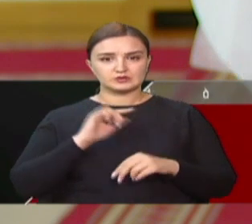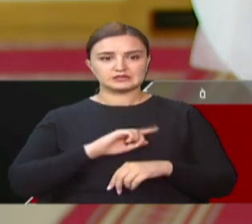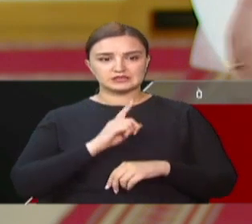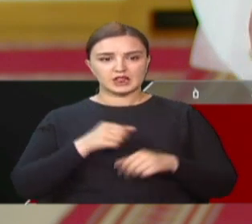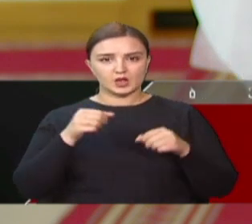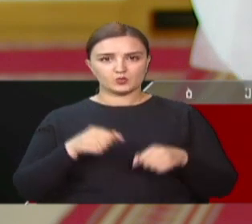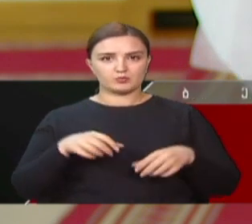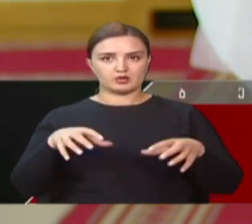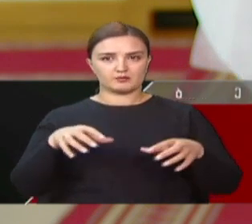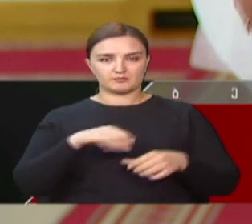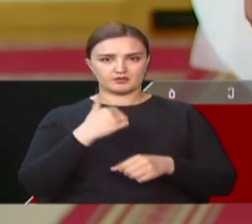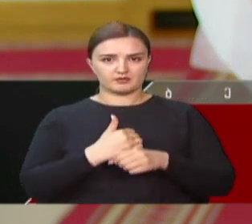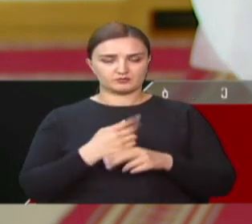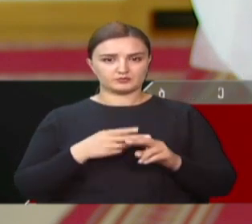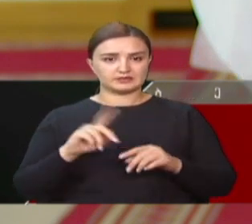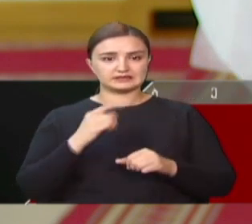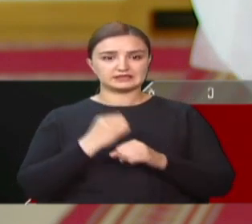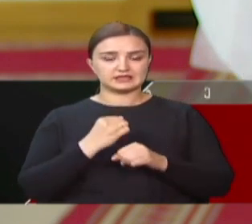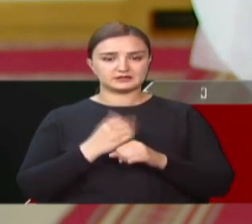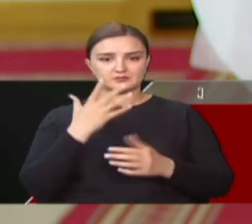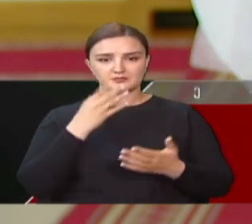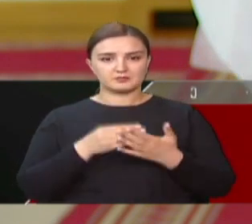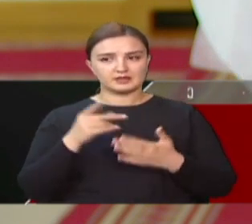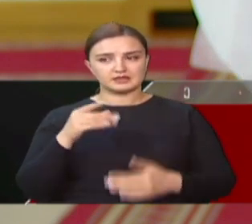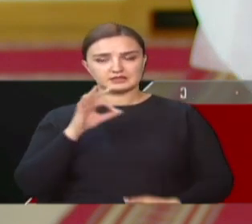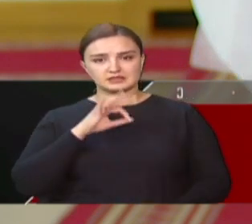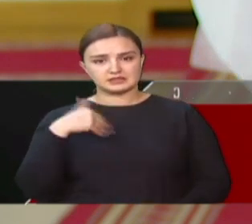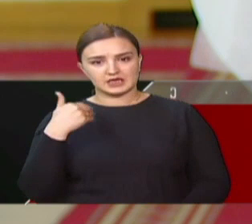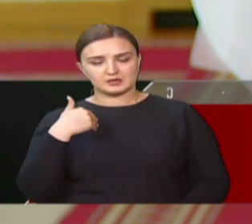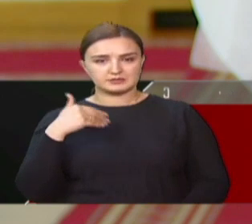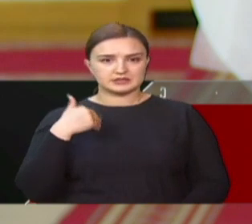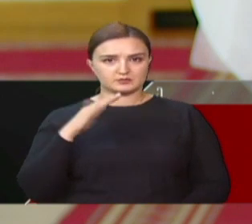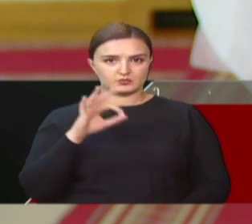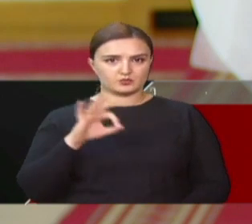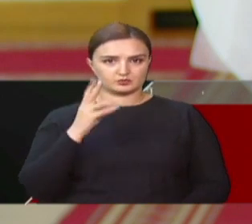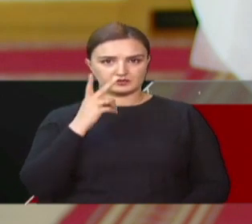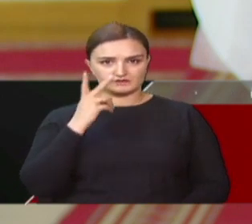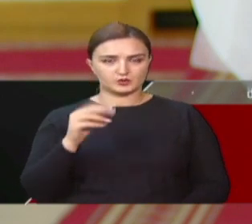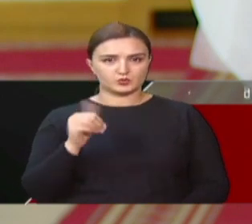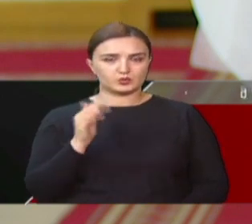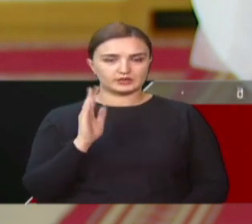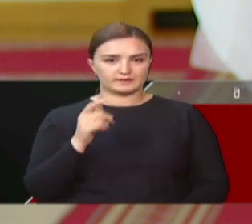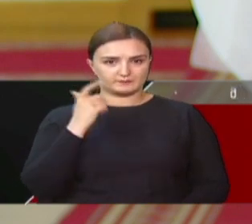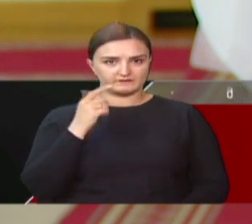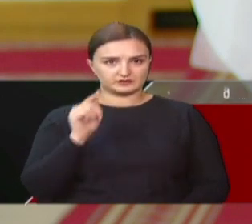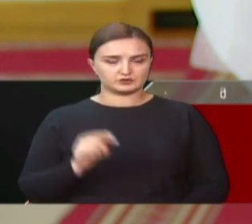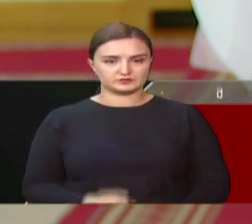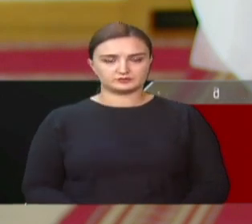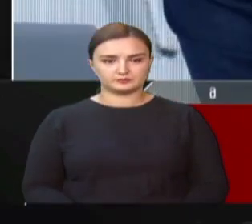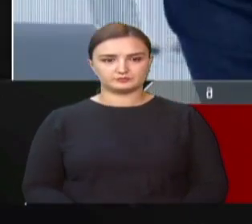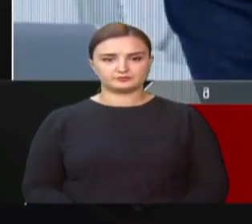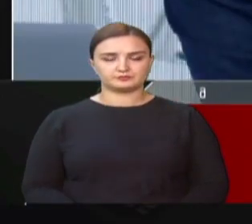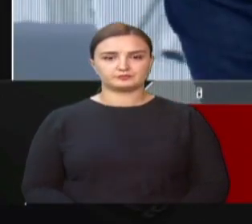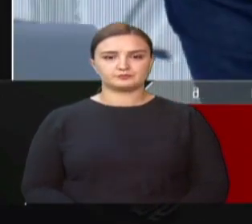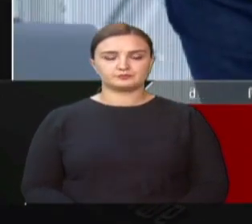ძალაუფლება და რას იზავენ, ეს მხოლოდ და მხოლოდ მათი სარგებლიანობის კუთხით უნდა დავინახოთ. აი როგორ შეინარჩუნებს ივანიშვილი ძალაუფლებას. მე